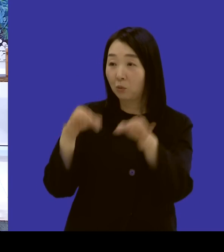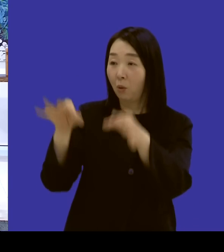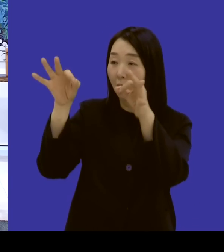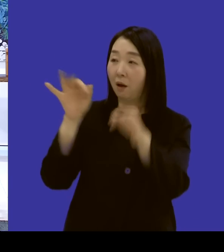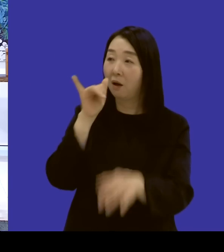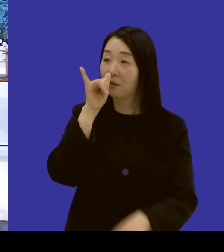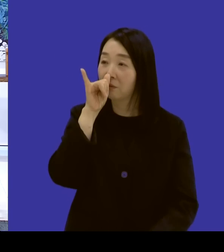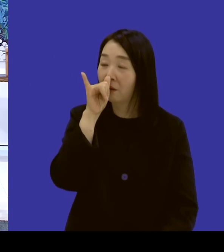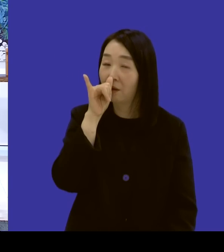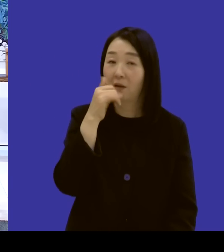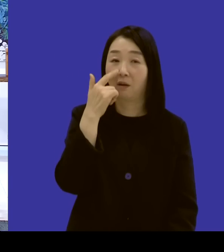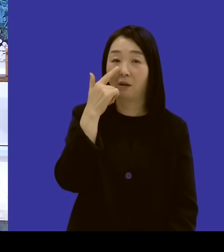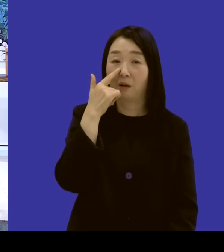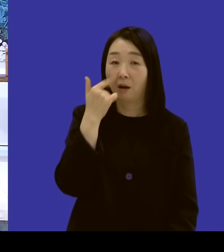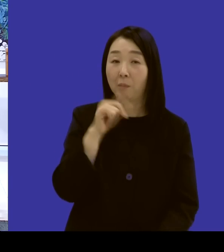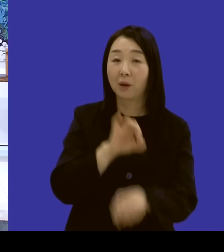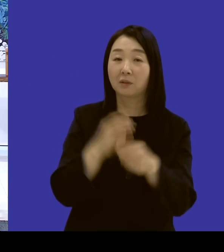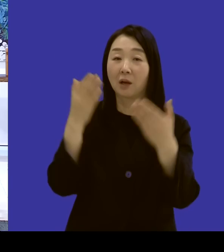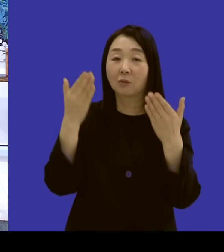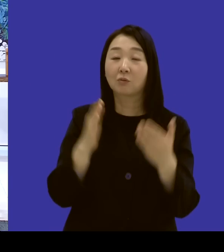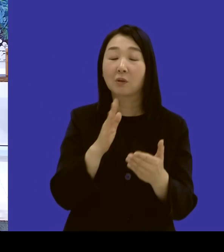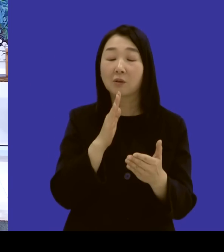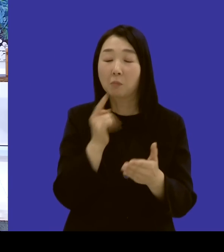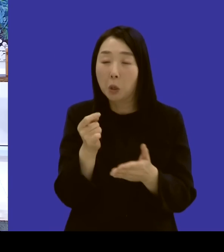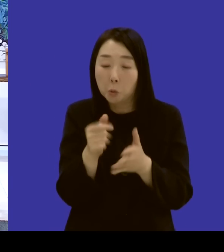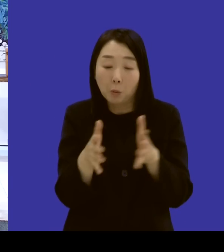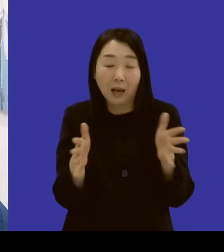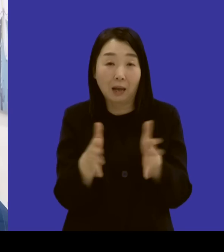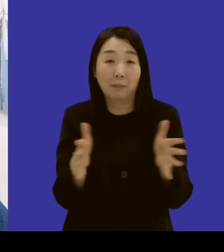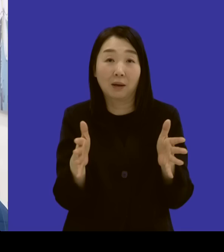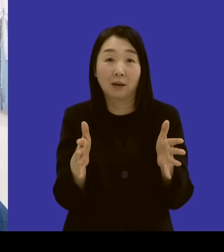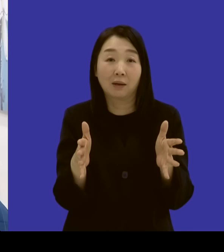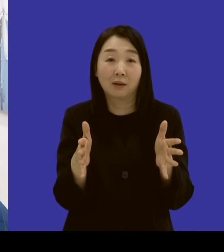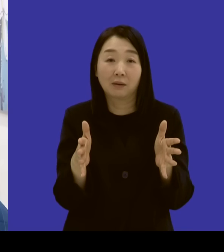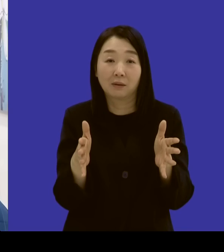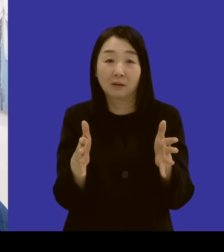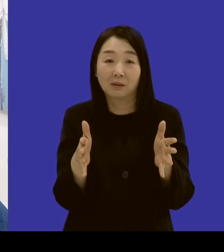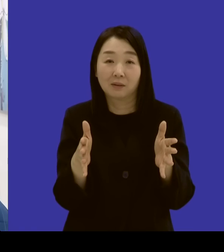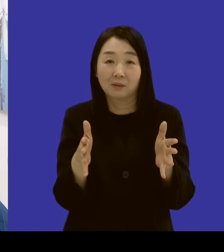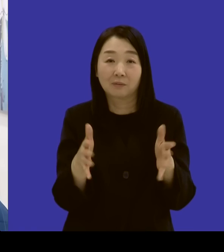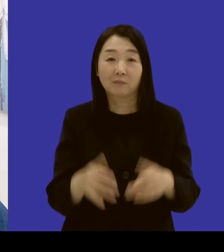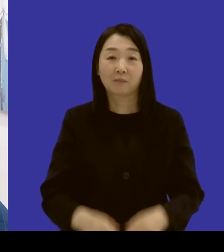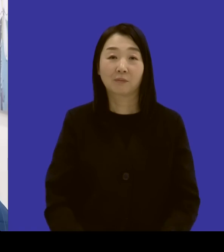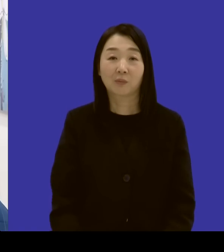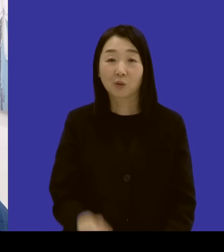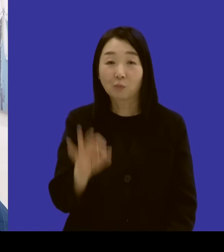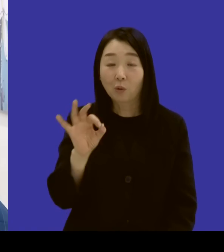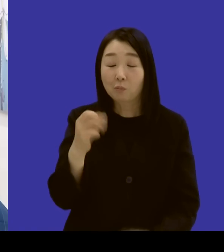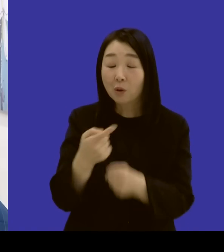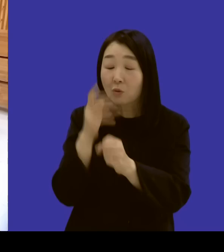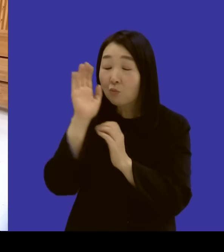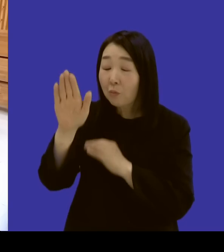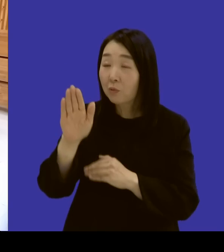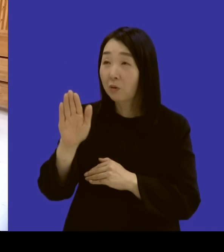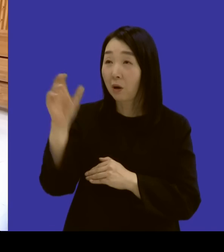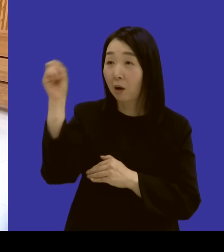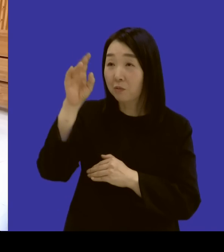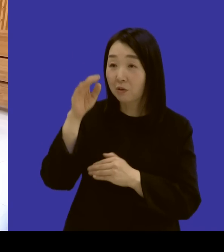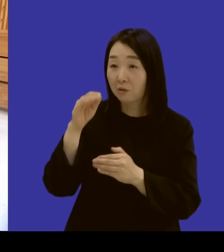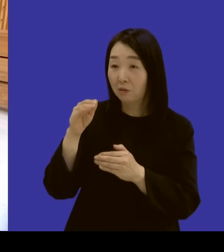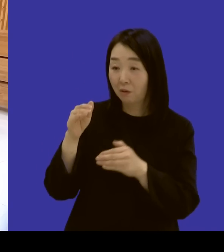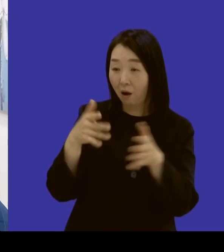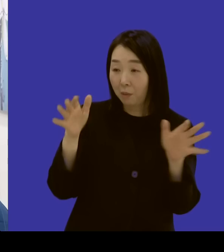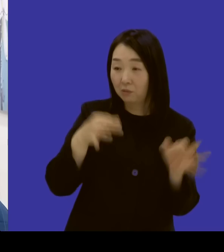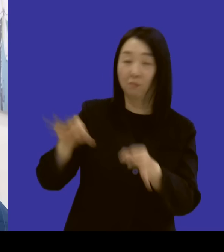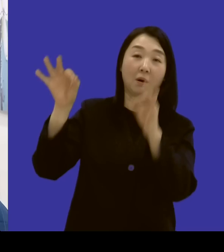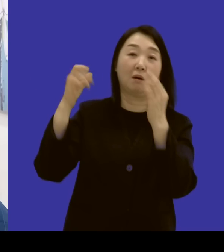그러면서 아빠가 사주신 건 굉장히 조그만 아파트였는데 예. 그거를 이렇게 보니까 몇 년 뒤가 보니까 값이 올랐죠. 확 뛰더라고요.